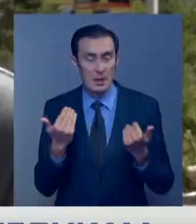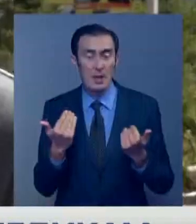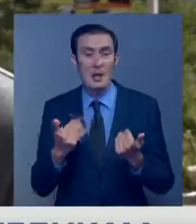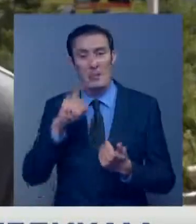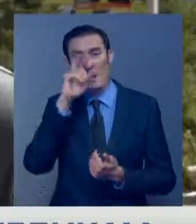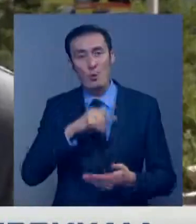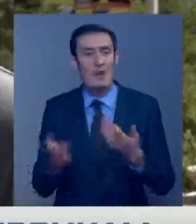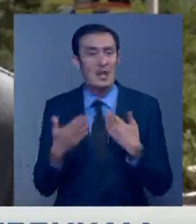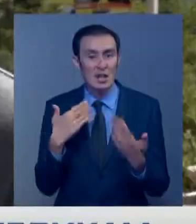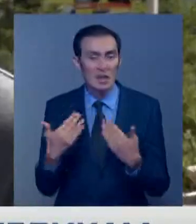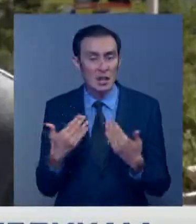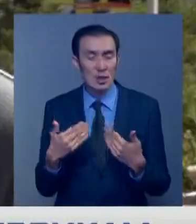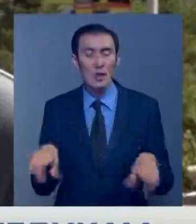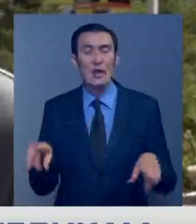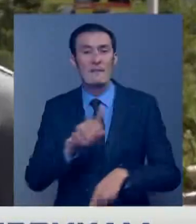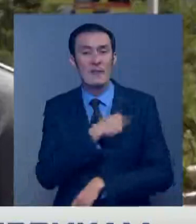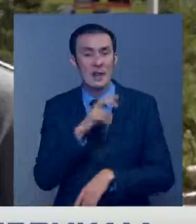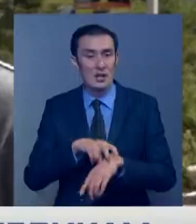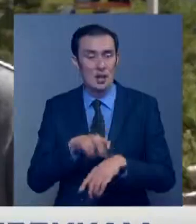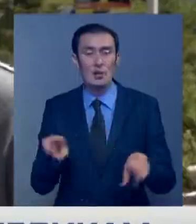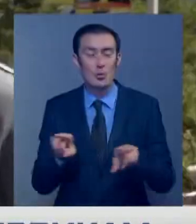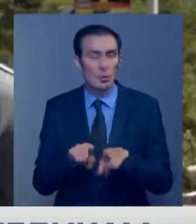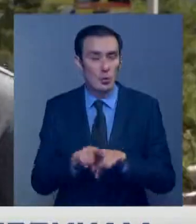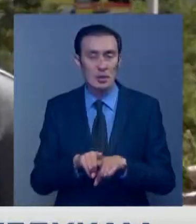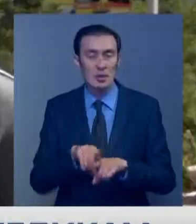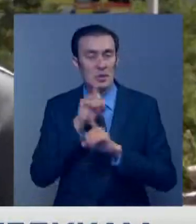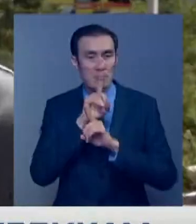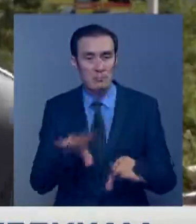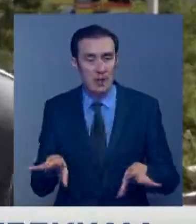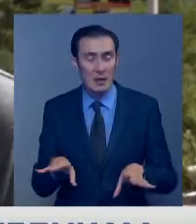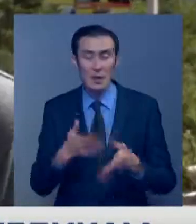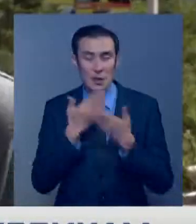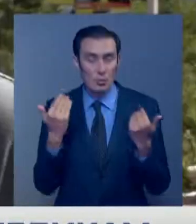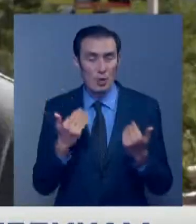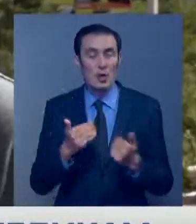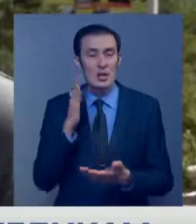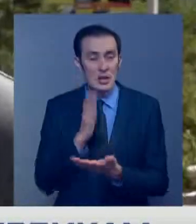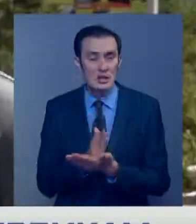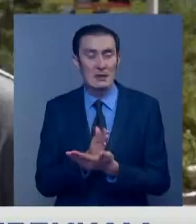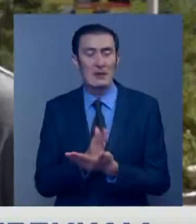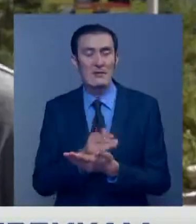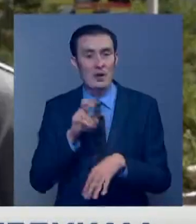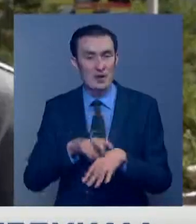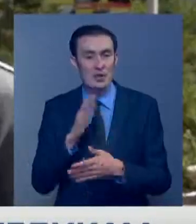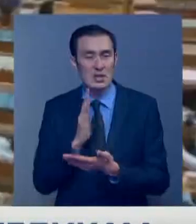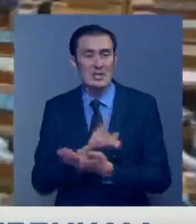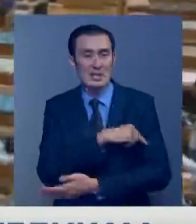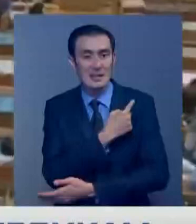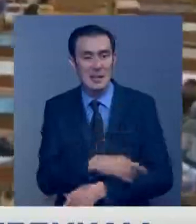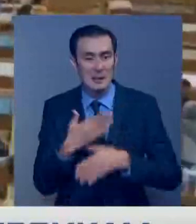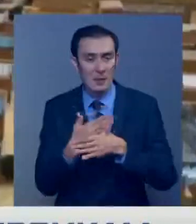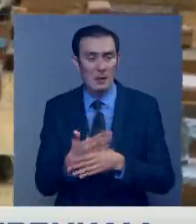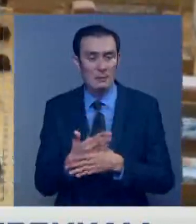Плохое отношение медицинского персонала – это абсолютно не так. Каждому подходит, есть медсестры, есть санитары.